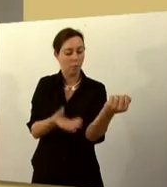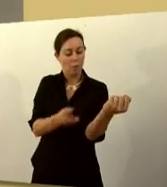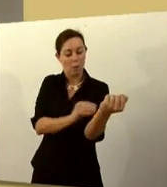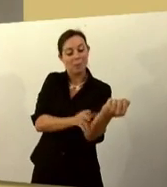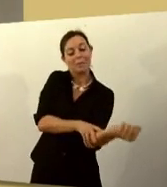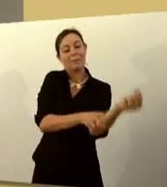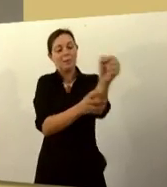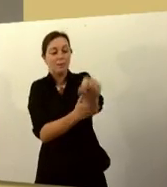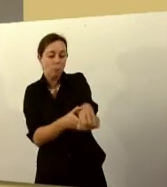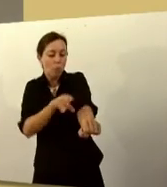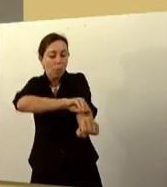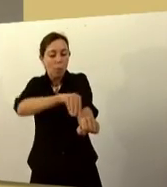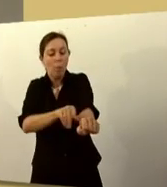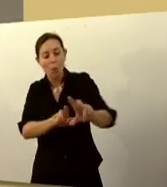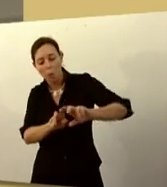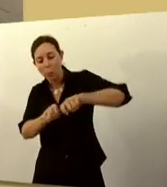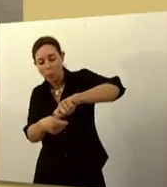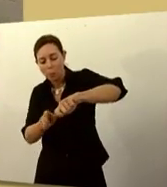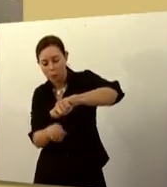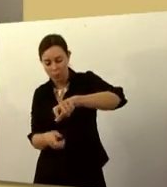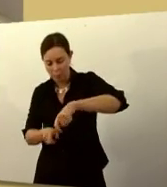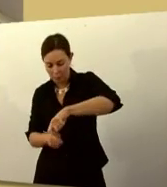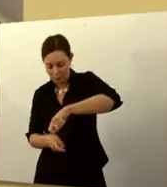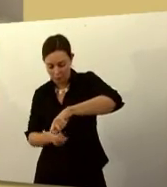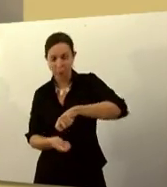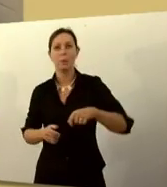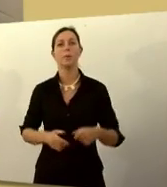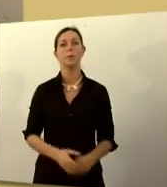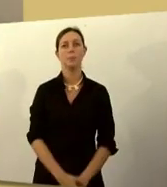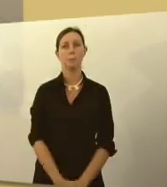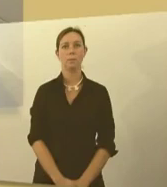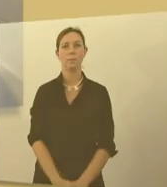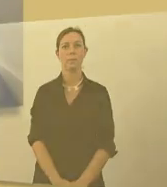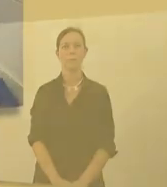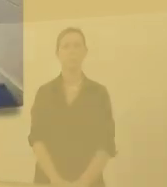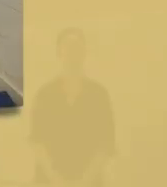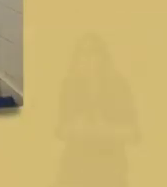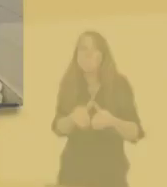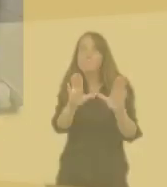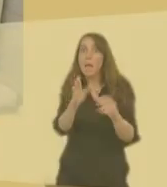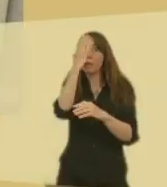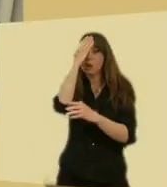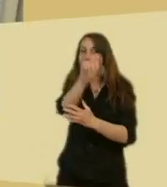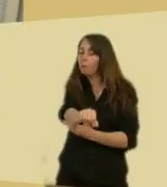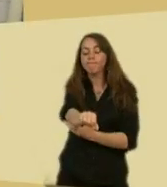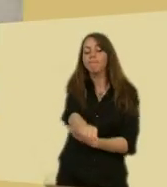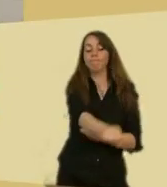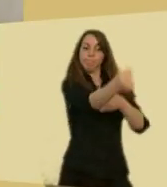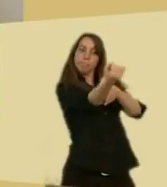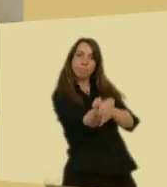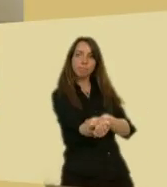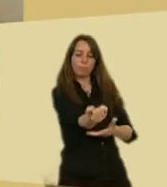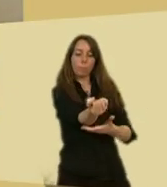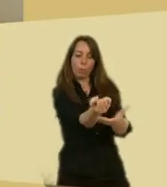Voilà, vous pouvez le coucher sur le ventre pour pouvoir le rhabiller, pour dormir toujours sur le dos, pas à plat dos.